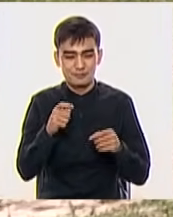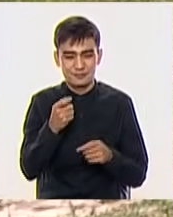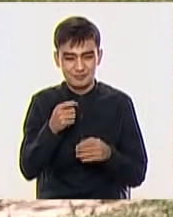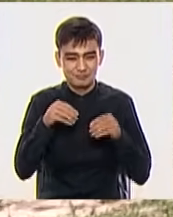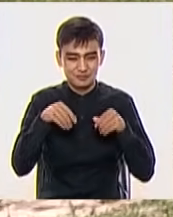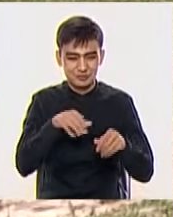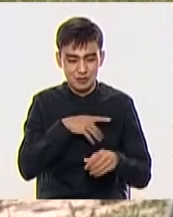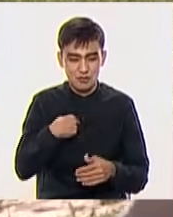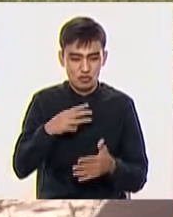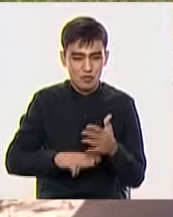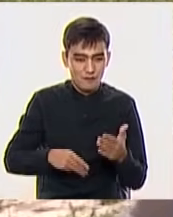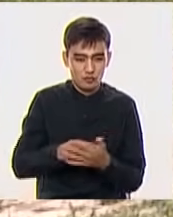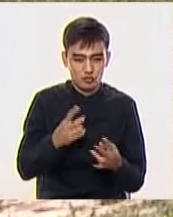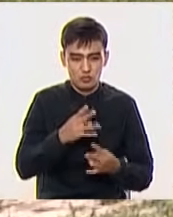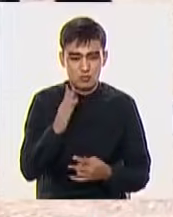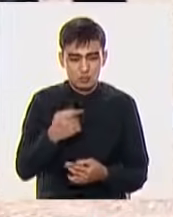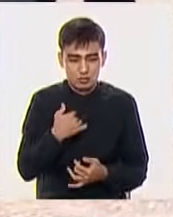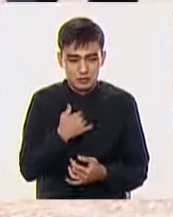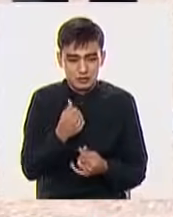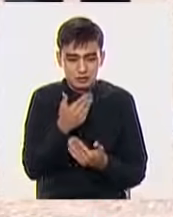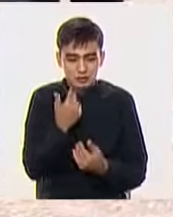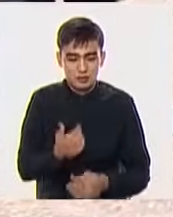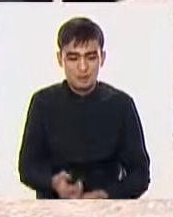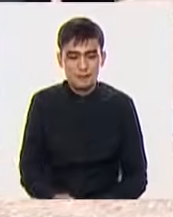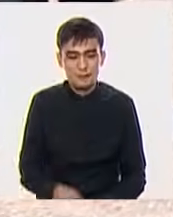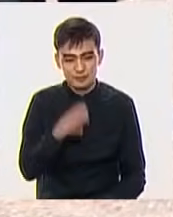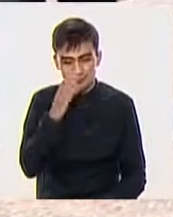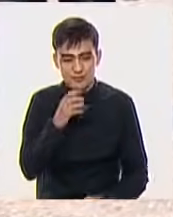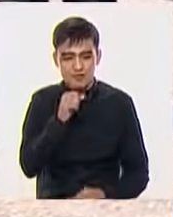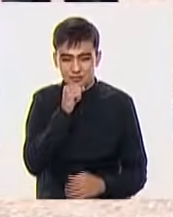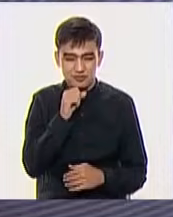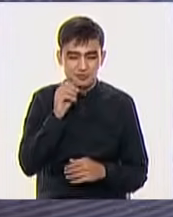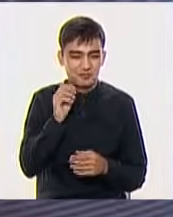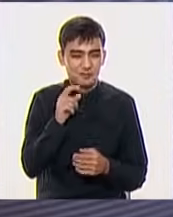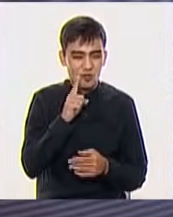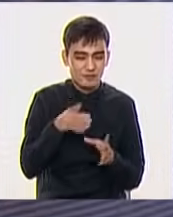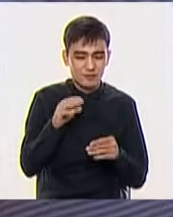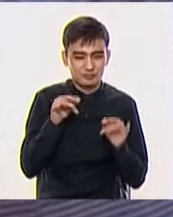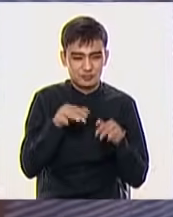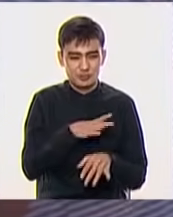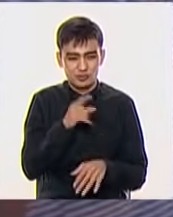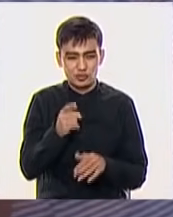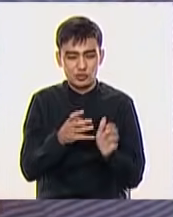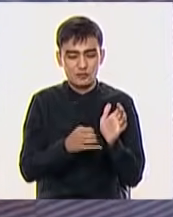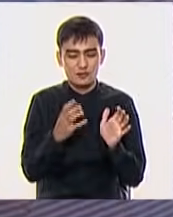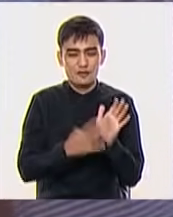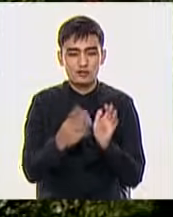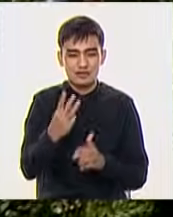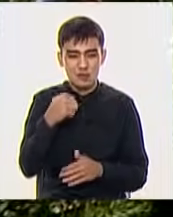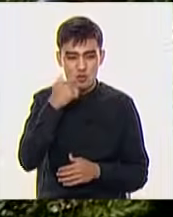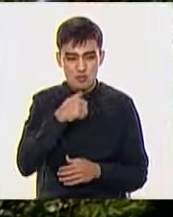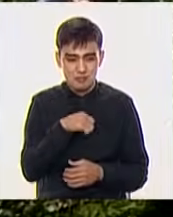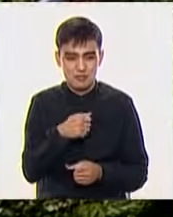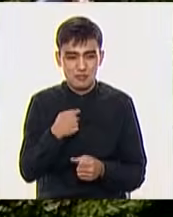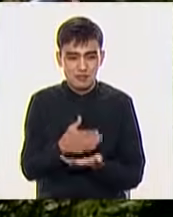штраф. Таких денег у нас нет. Отцы и деды собравшихся скотоводов в 1993 году добровольно